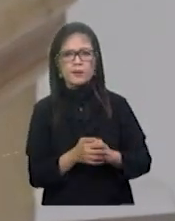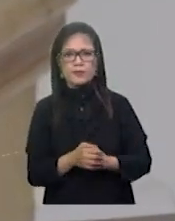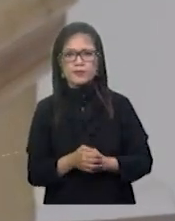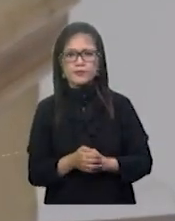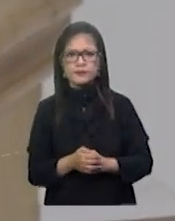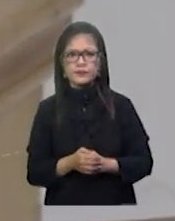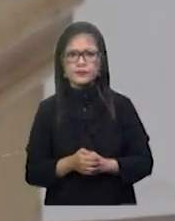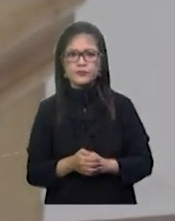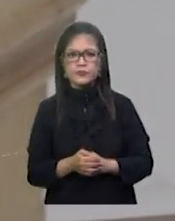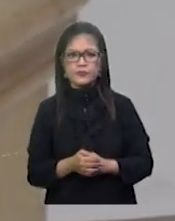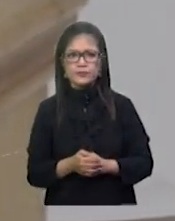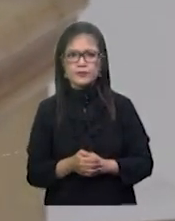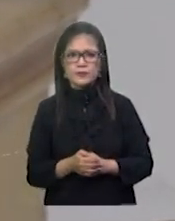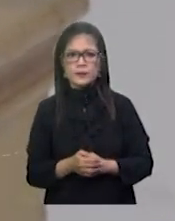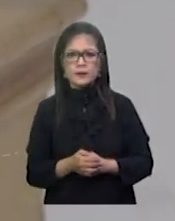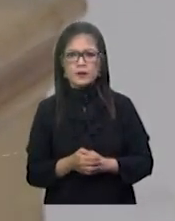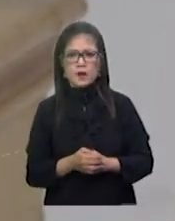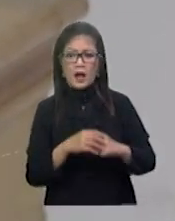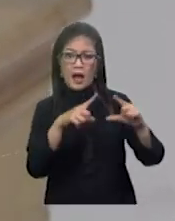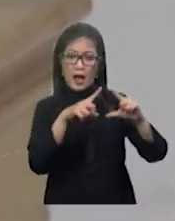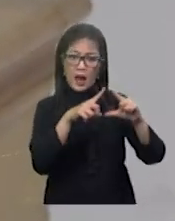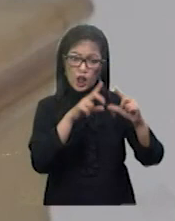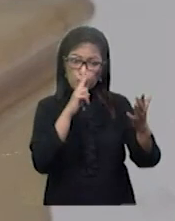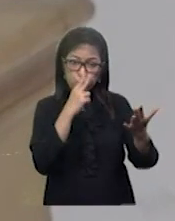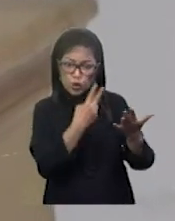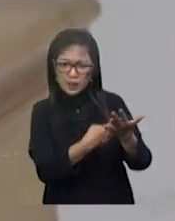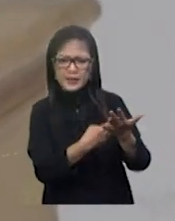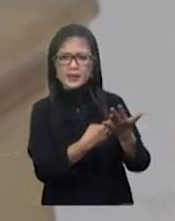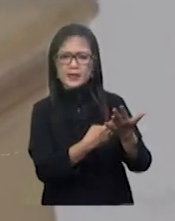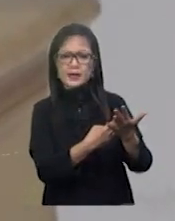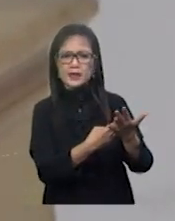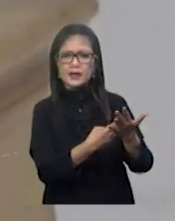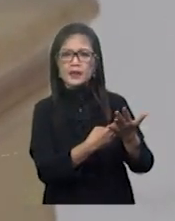terkait temuan atau alat buktinya, kita mungkin klarifikasi pihak-pihaknya.